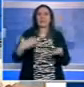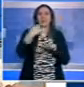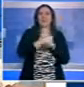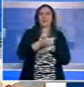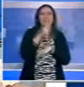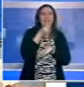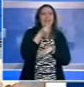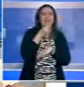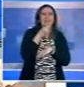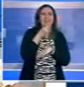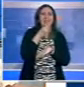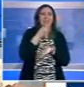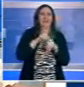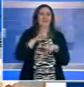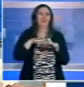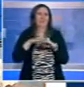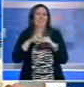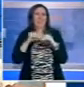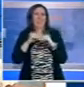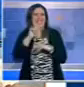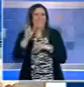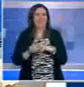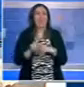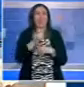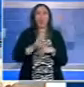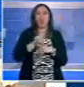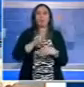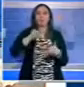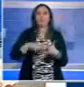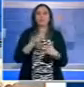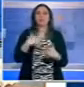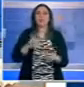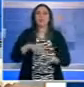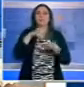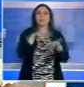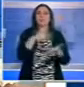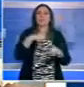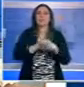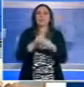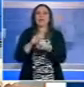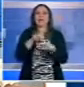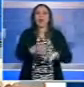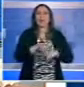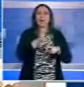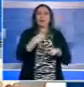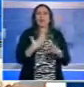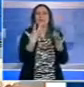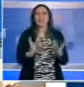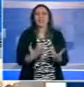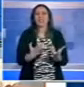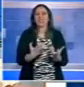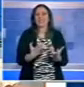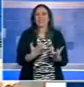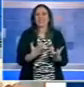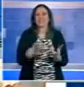alimentare il made in Italy Francesco Lollobrigida firmato il decreto per i danni all'agricoltura provocati dalla siccità che ha colpito la nostra